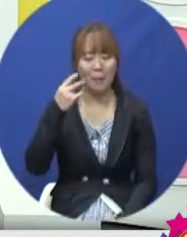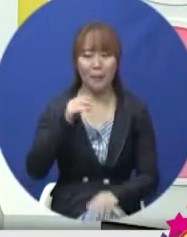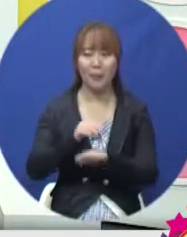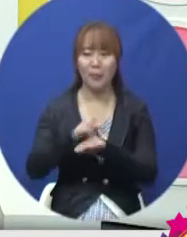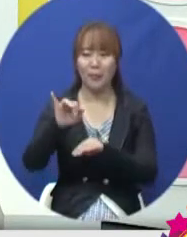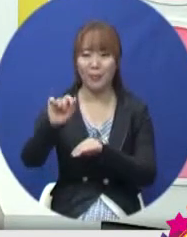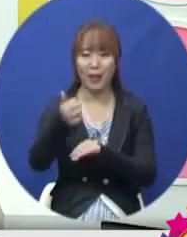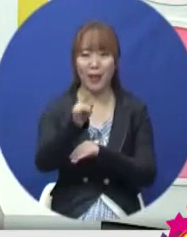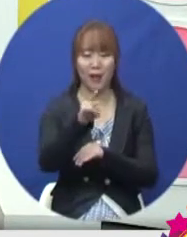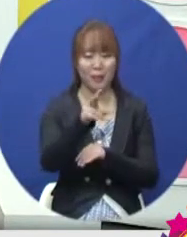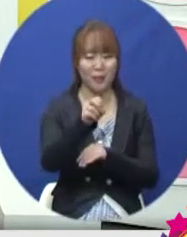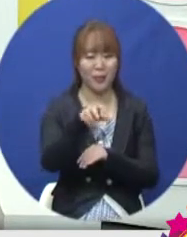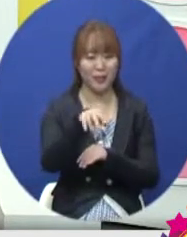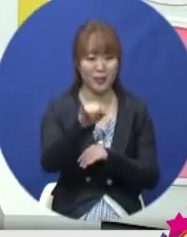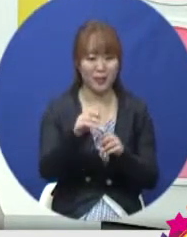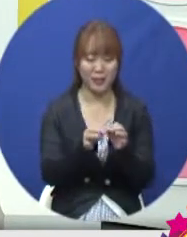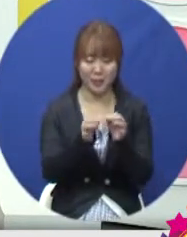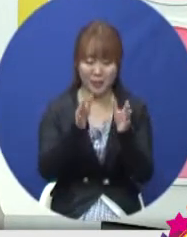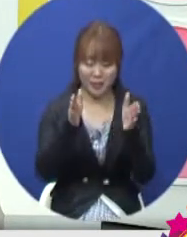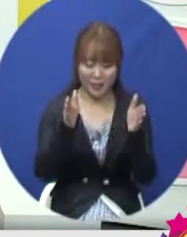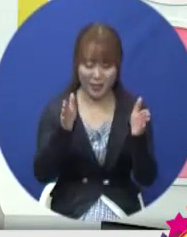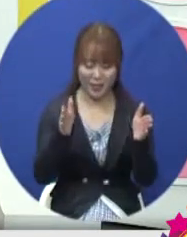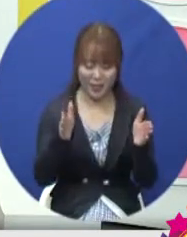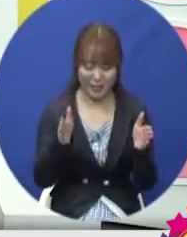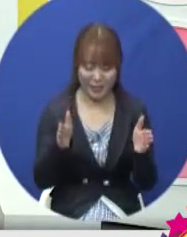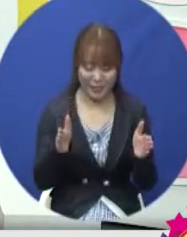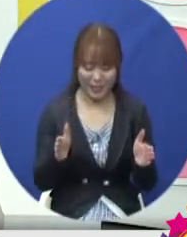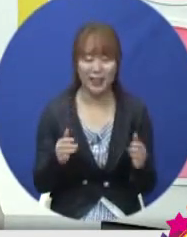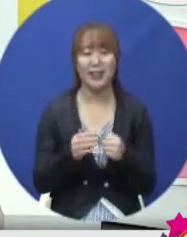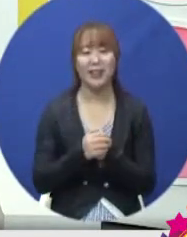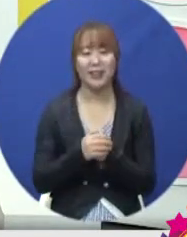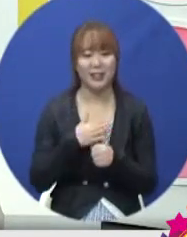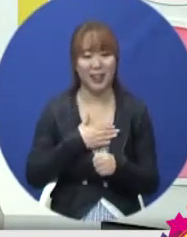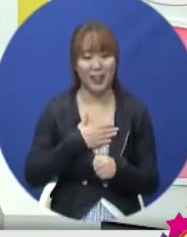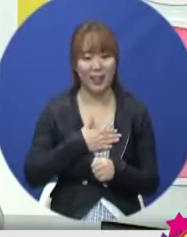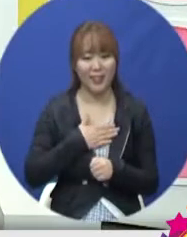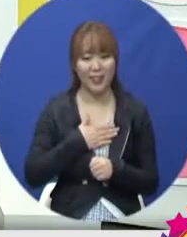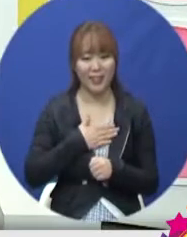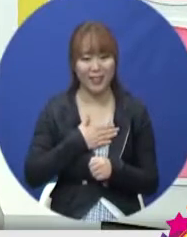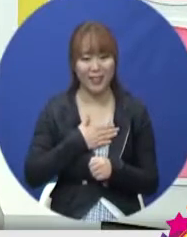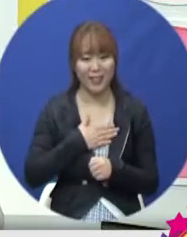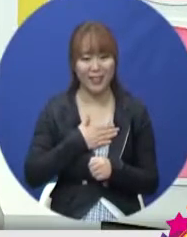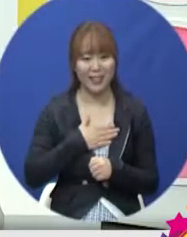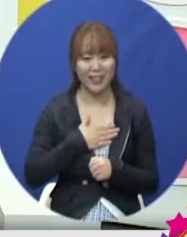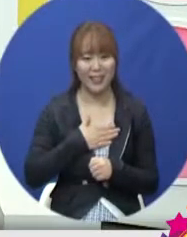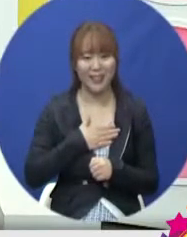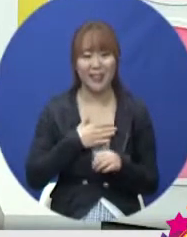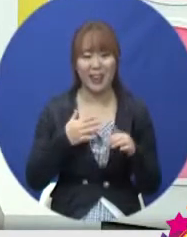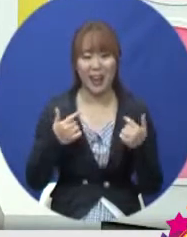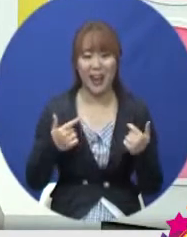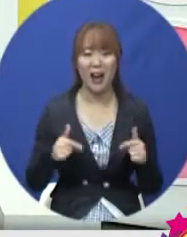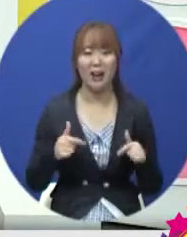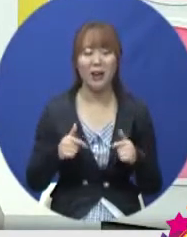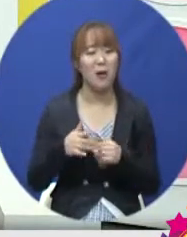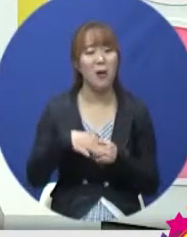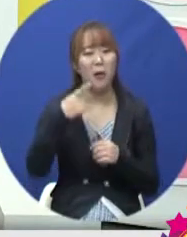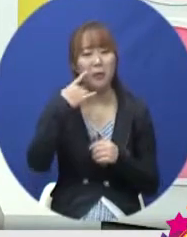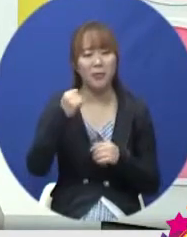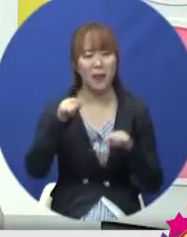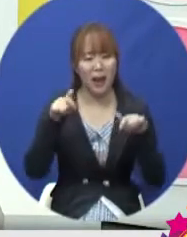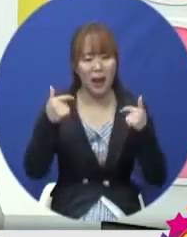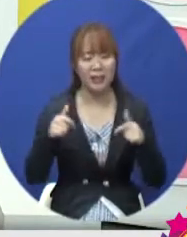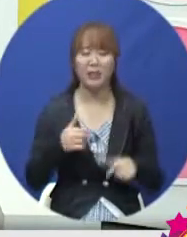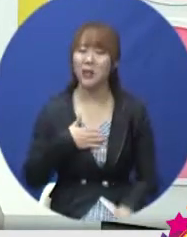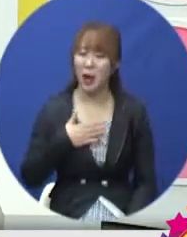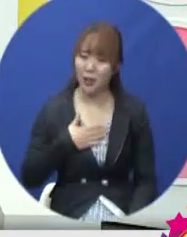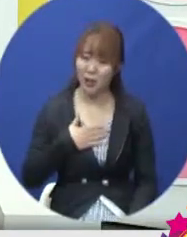씨 하명진 씨 오래간만이네요 네, 네. 아유 저 반갑습니다 아세요? 네 저 아세요 우리 어머니께서는 늘